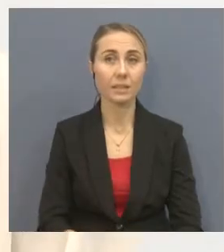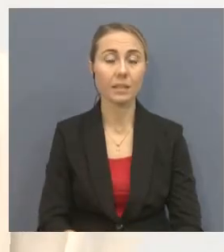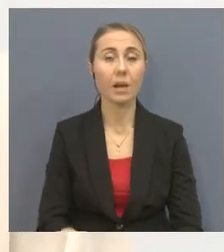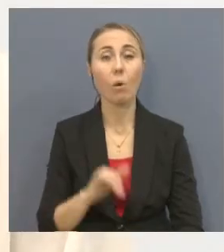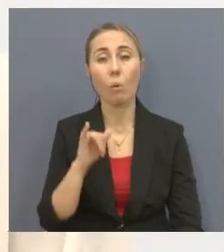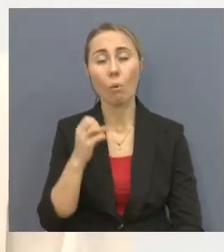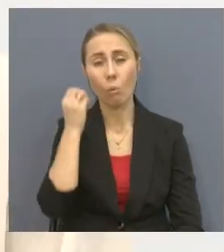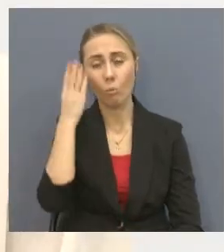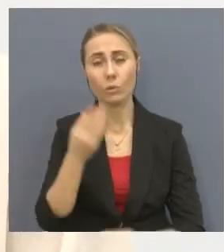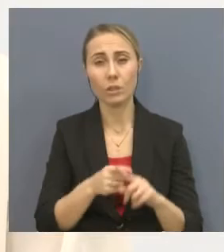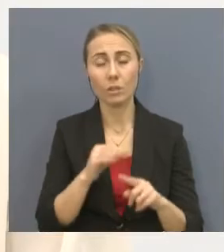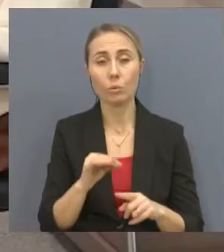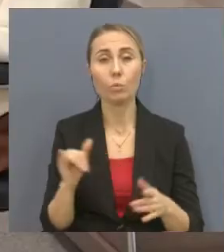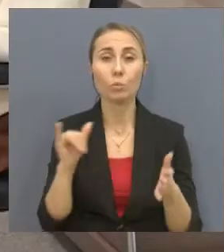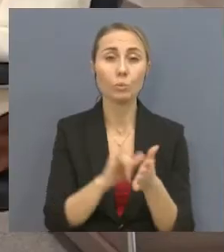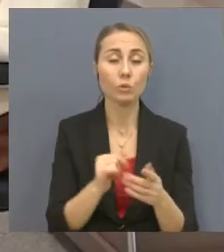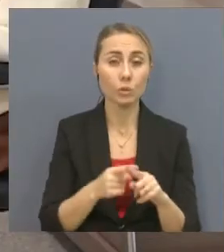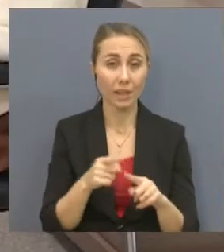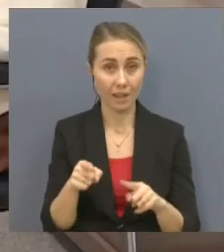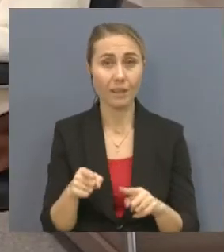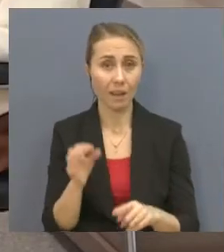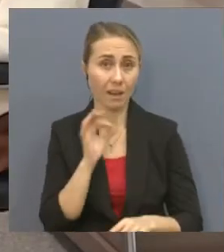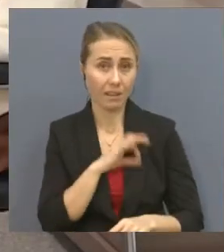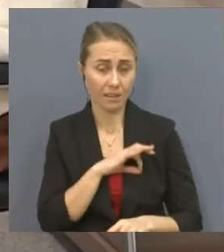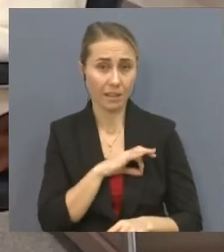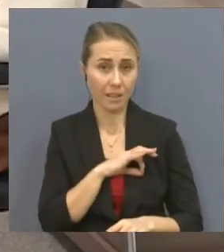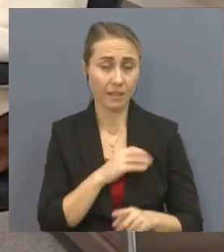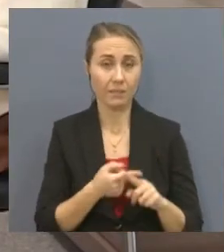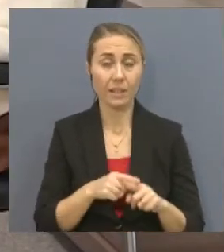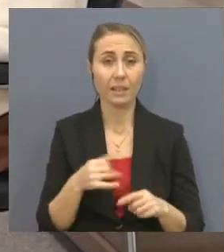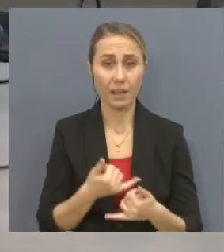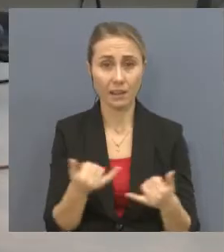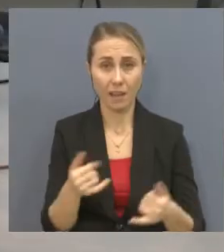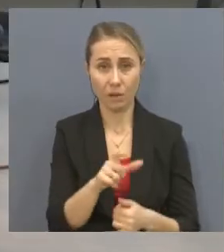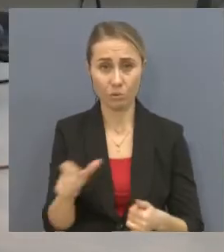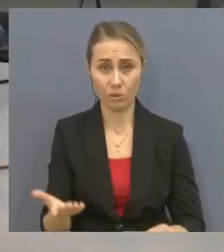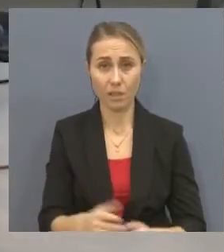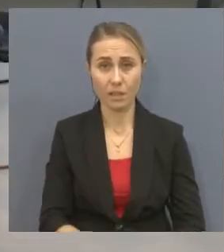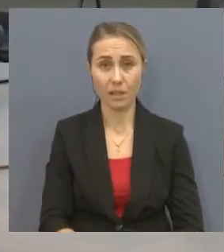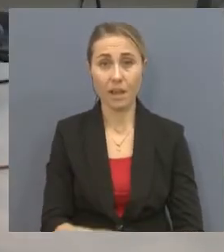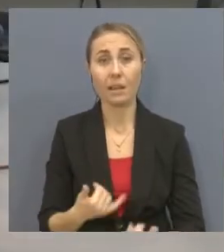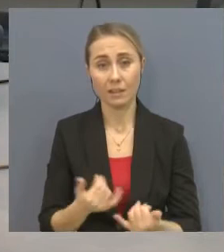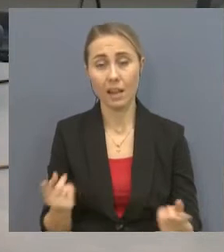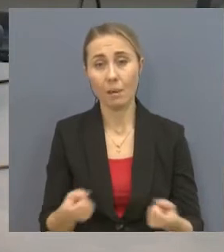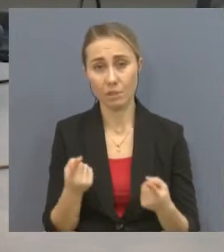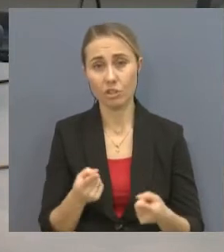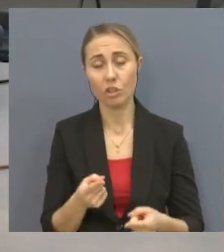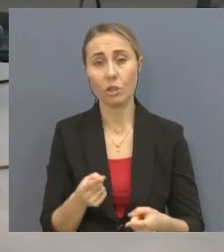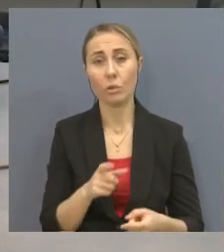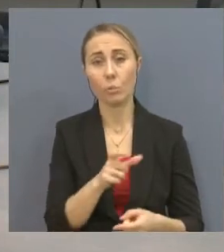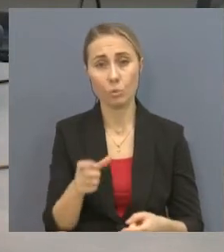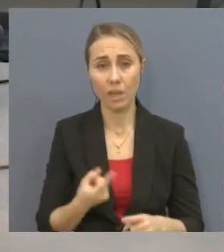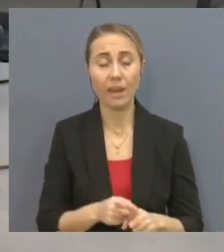учет это рентабельно и именно вот для жителей самих для обычных людей торрентов для обычных людей это рентабельно